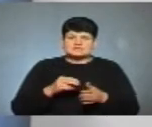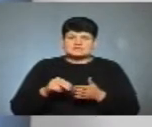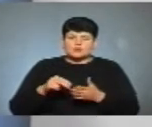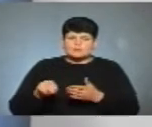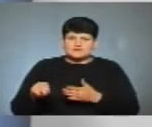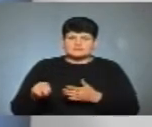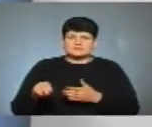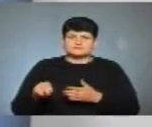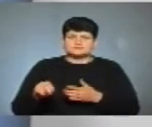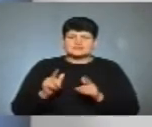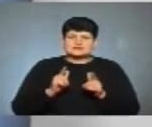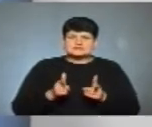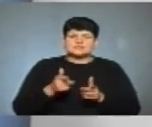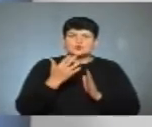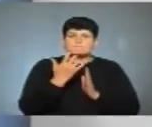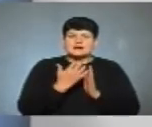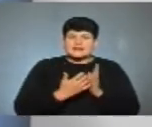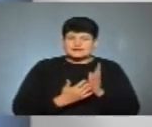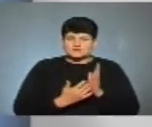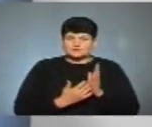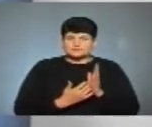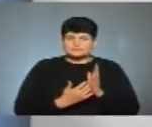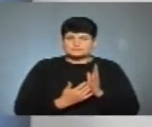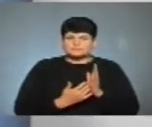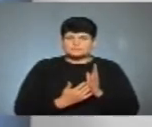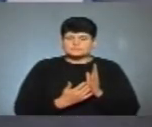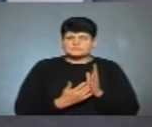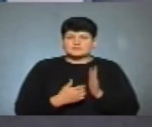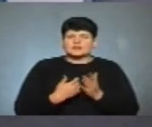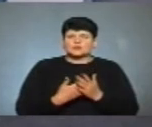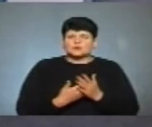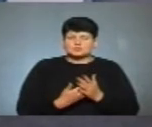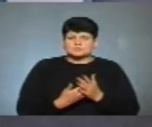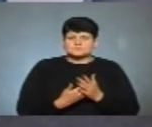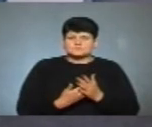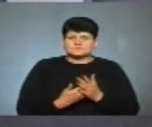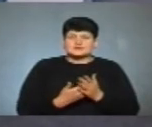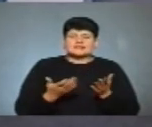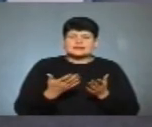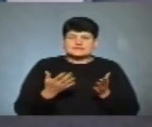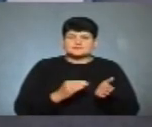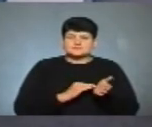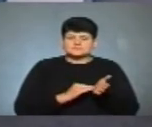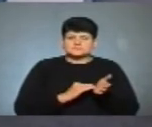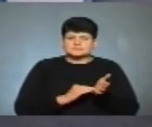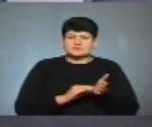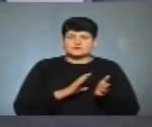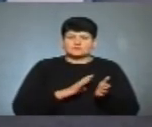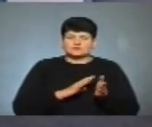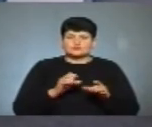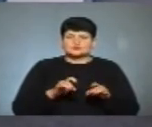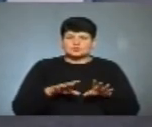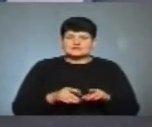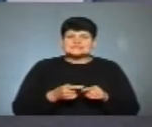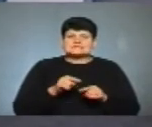закупівлі згідно переліку, ну, тобто, який зазначений був в постанові якраз за